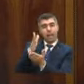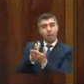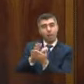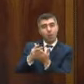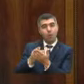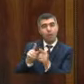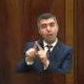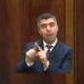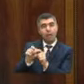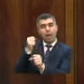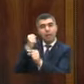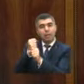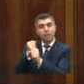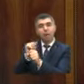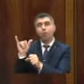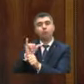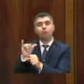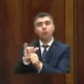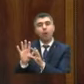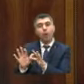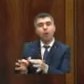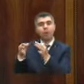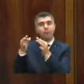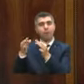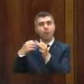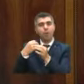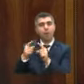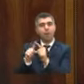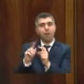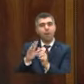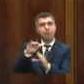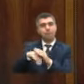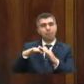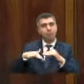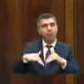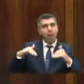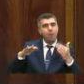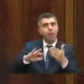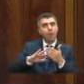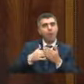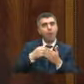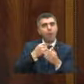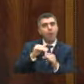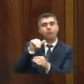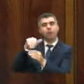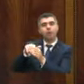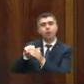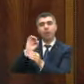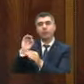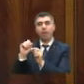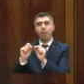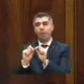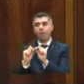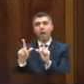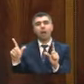التجارب، أما تقييم الولايات الحكومية والبرلمانية فمكانه الصناديق التي